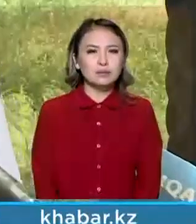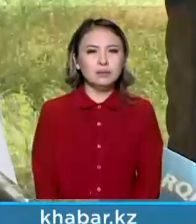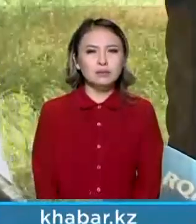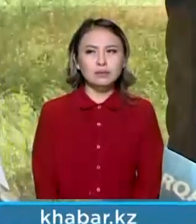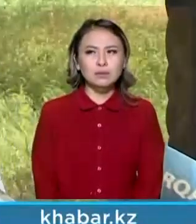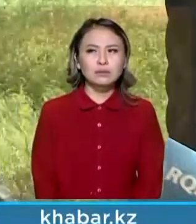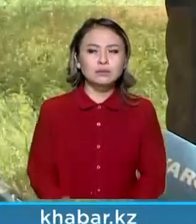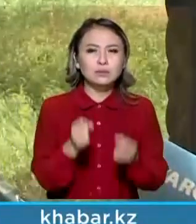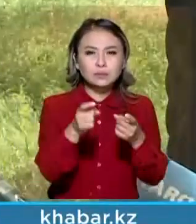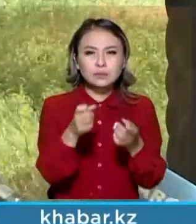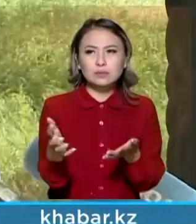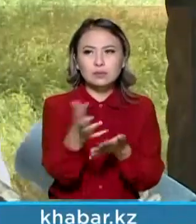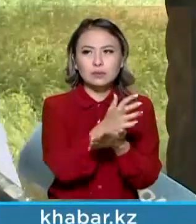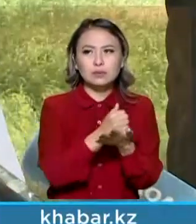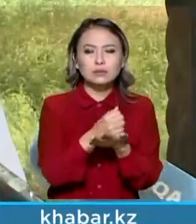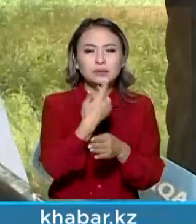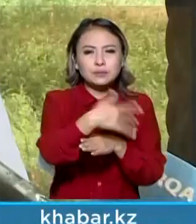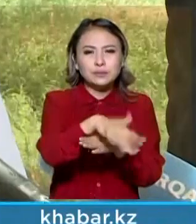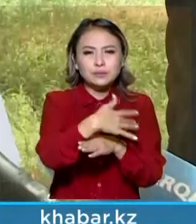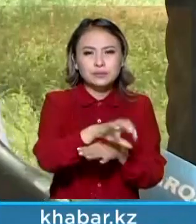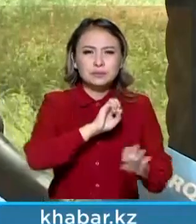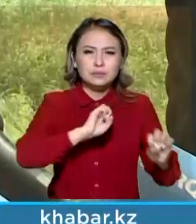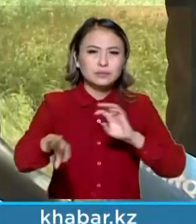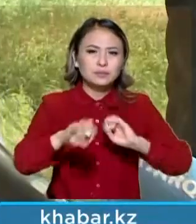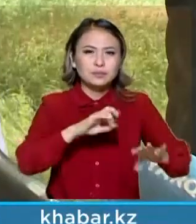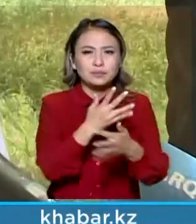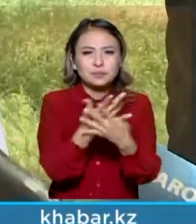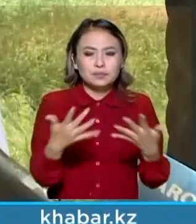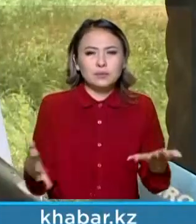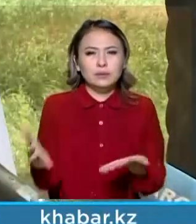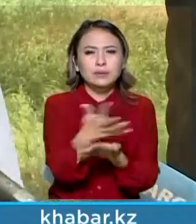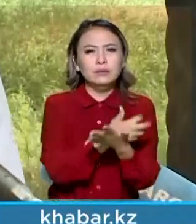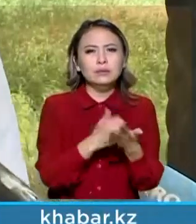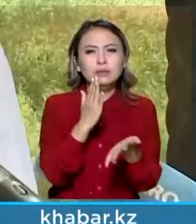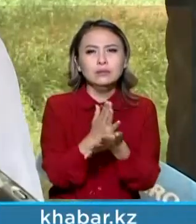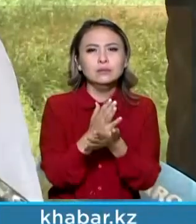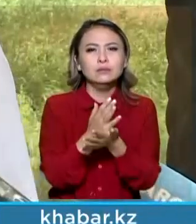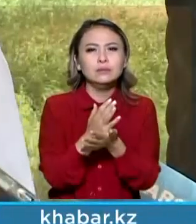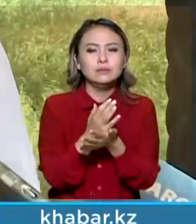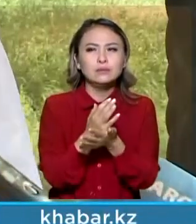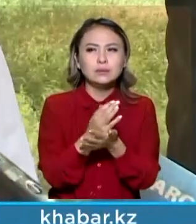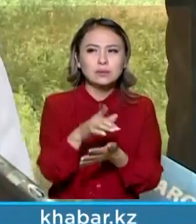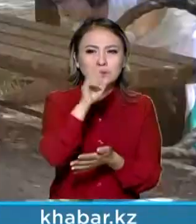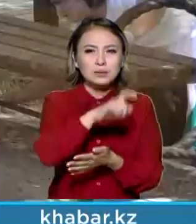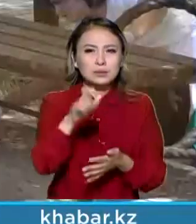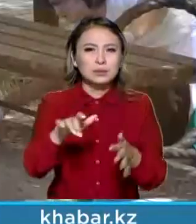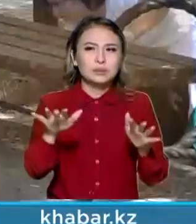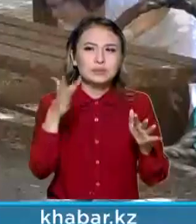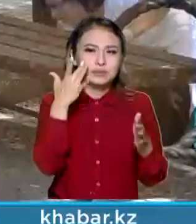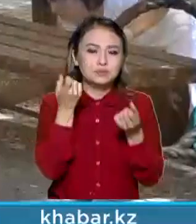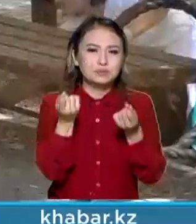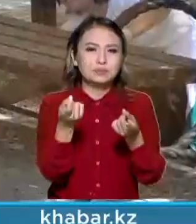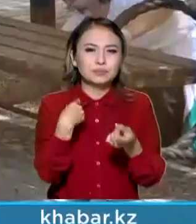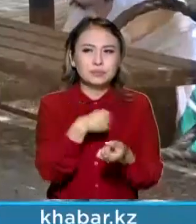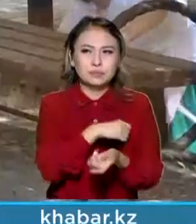Мусор жинап, даладағы жатқан бүкіл қоқыс бәрін жинап жүрміз, соларын арқа. Ну, адамдар шашады, біз жинаймыз. Өзім жинап